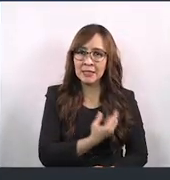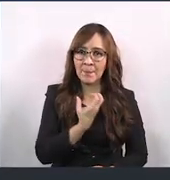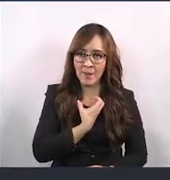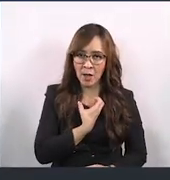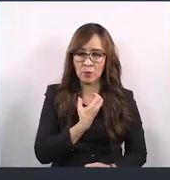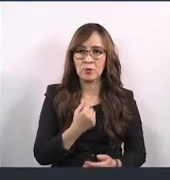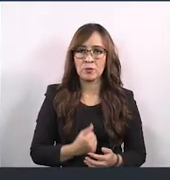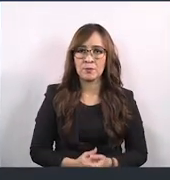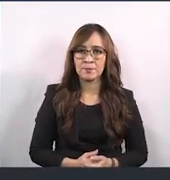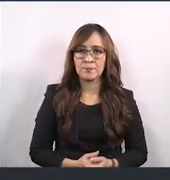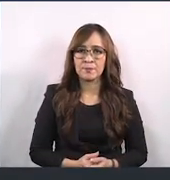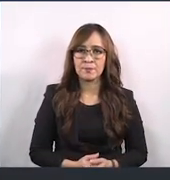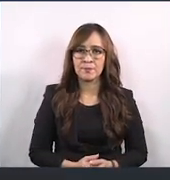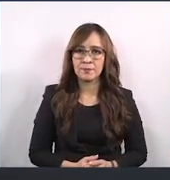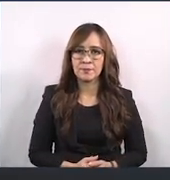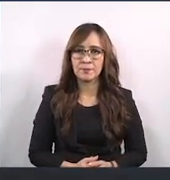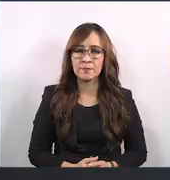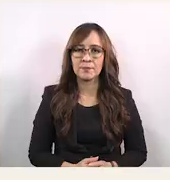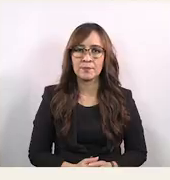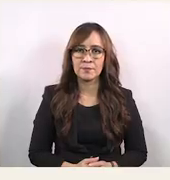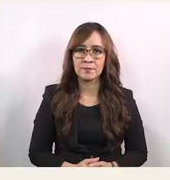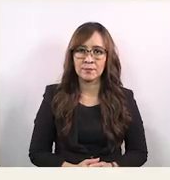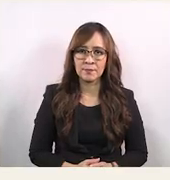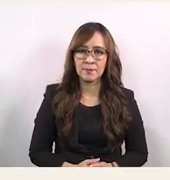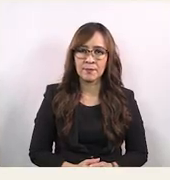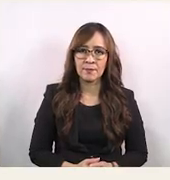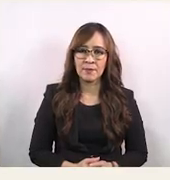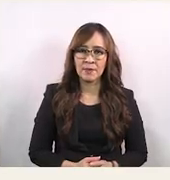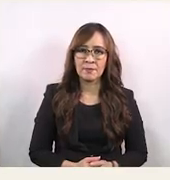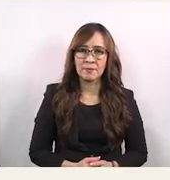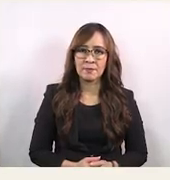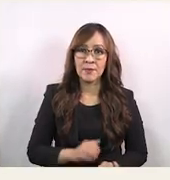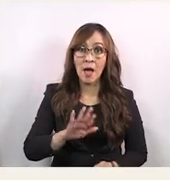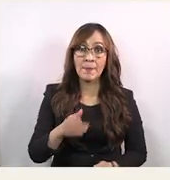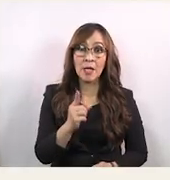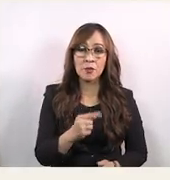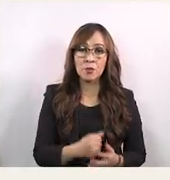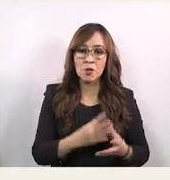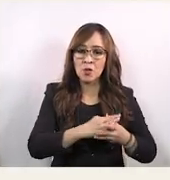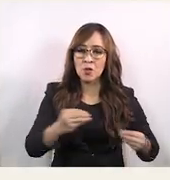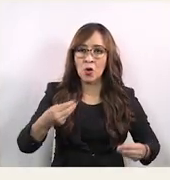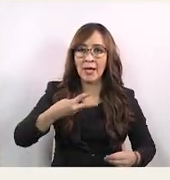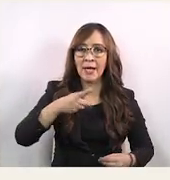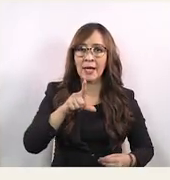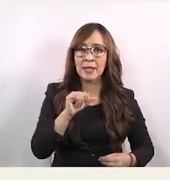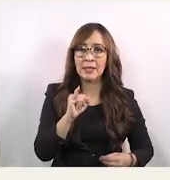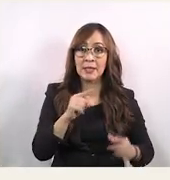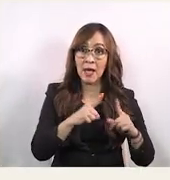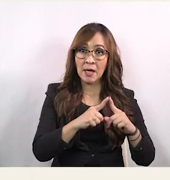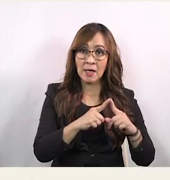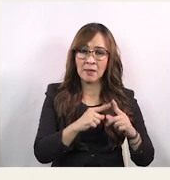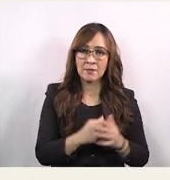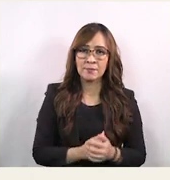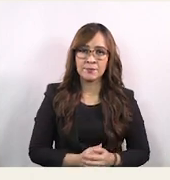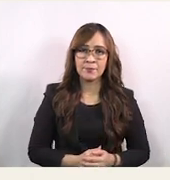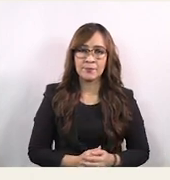Hai kalau kita ala anak-anak raja yang ketika Hai apa itu dsb novel Ayesha dia jaga diri ya lawan dengan